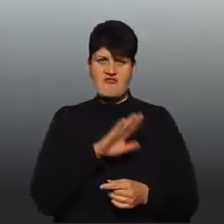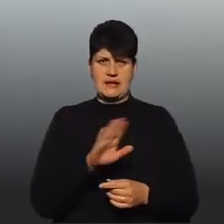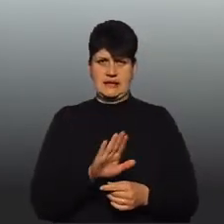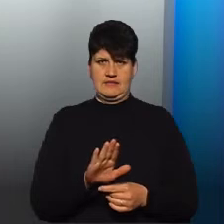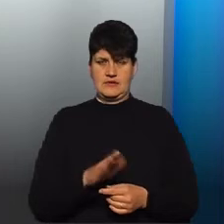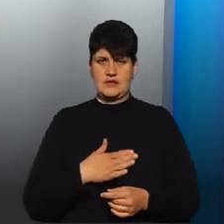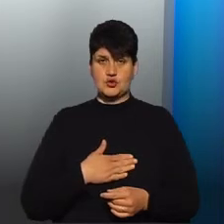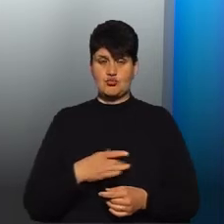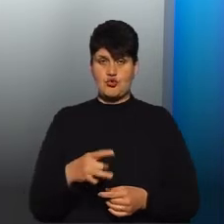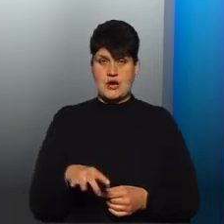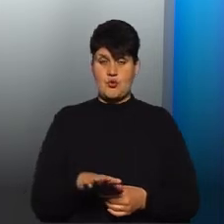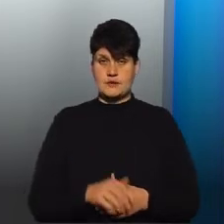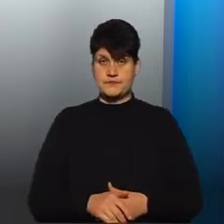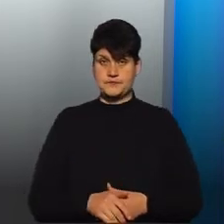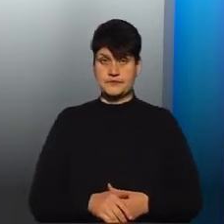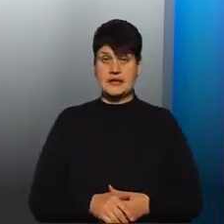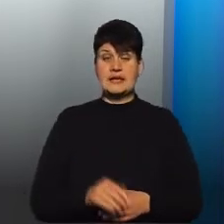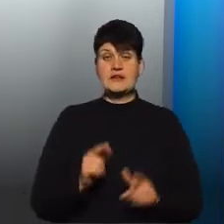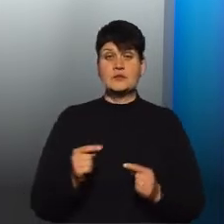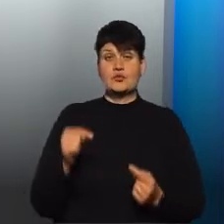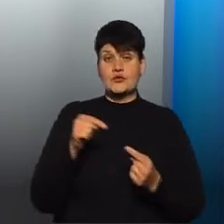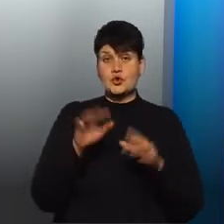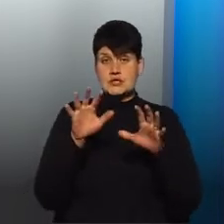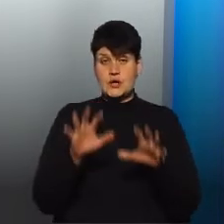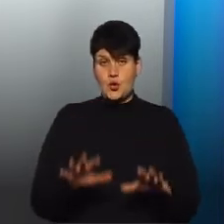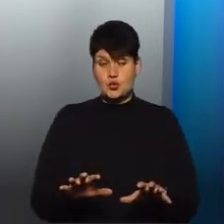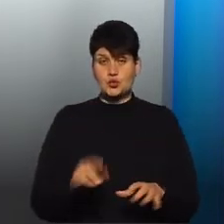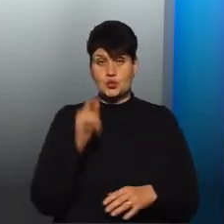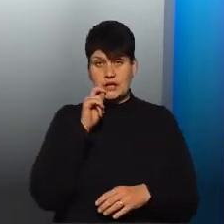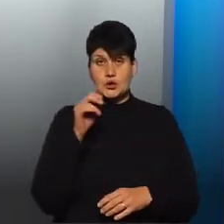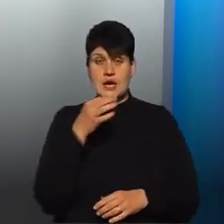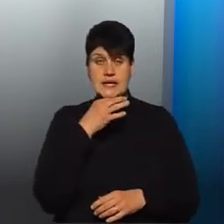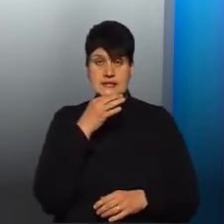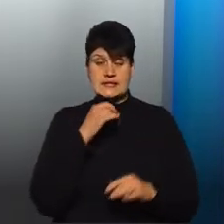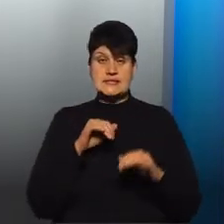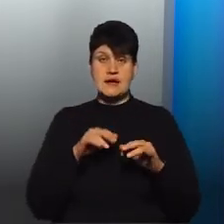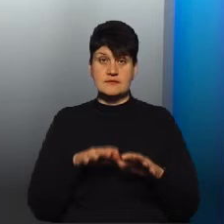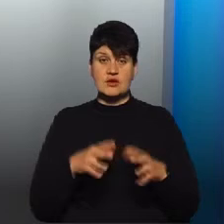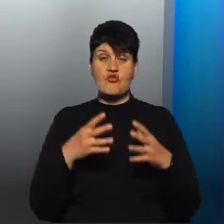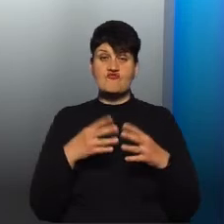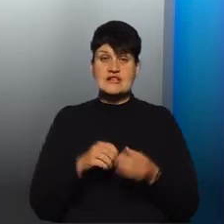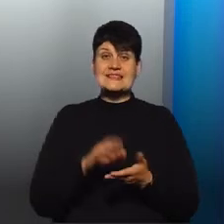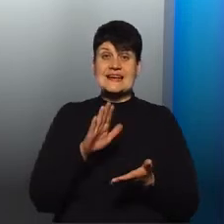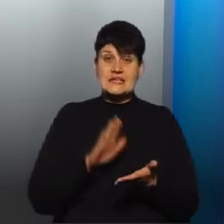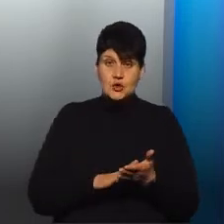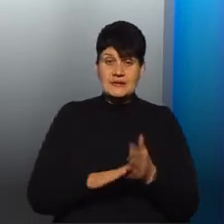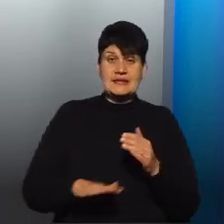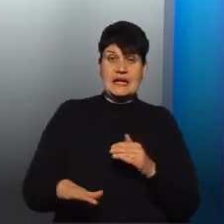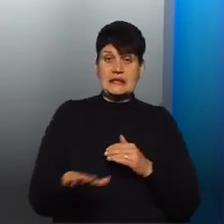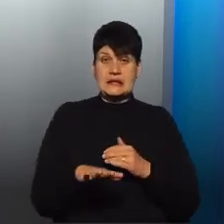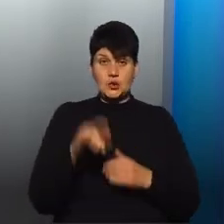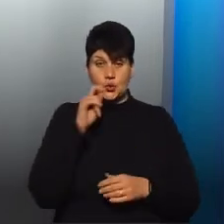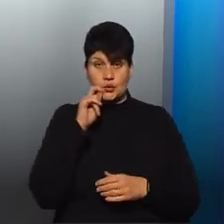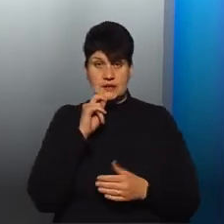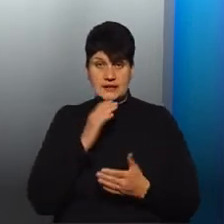відповідно до закону України про лікарські засоби, якщо лікарський засіб вже зареєстрований на території України, він вже